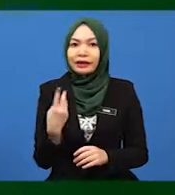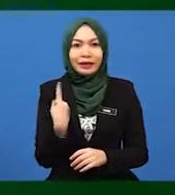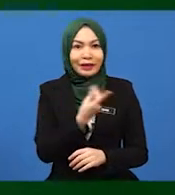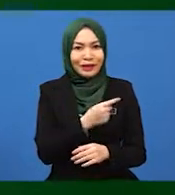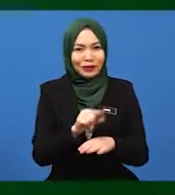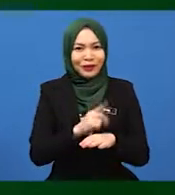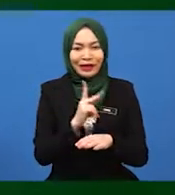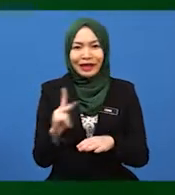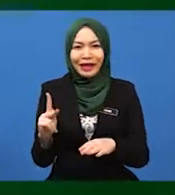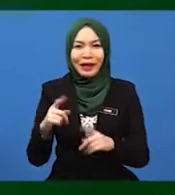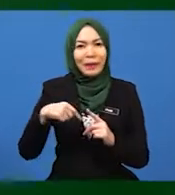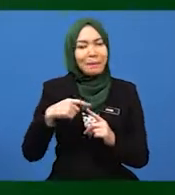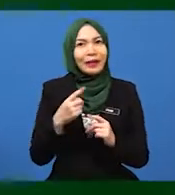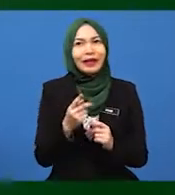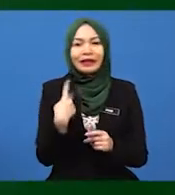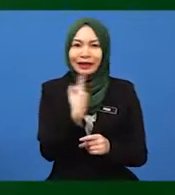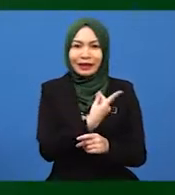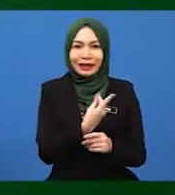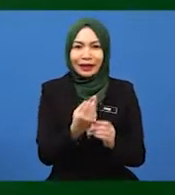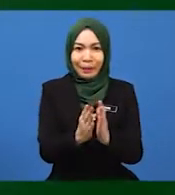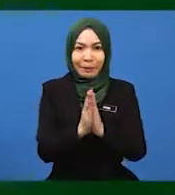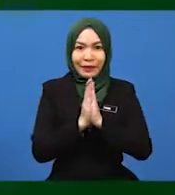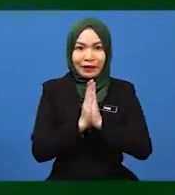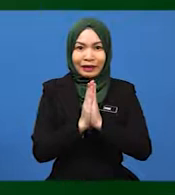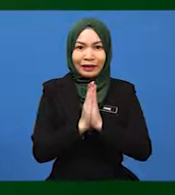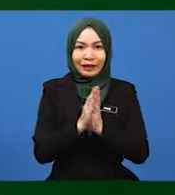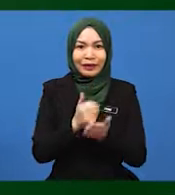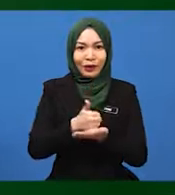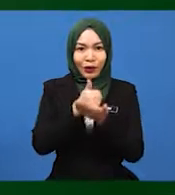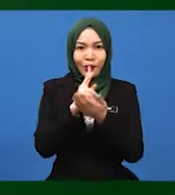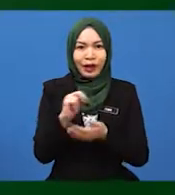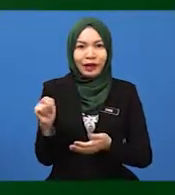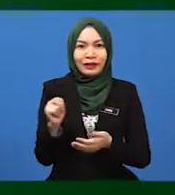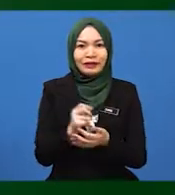meminta sesuatu pertolongan atau permintaan.